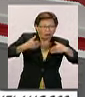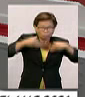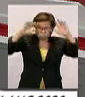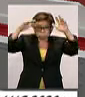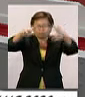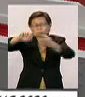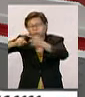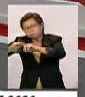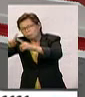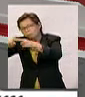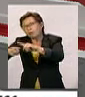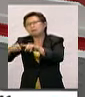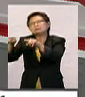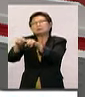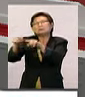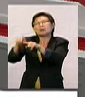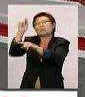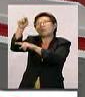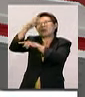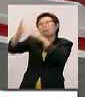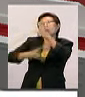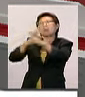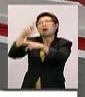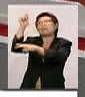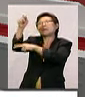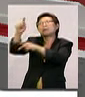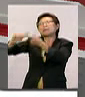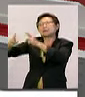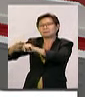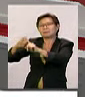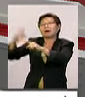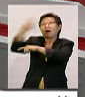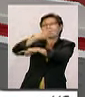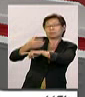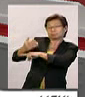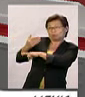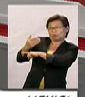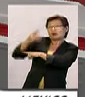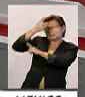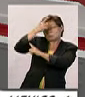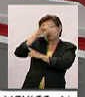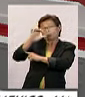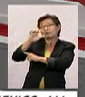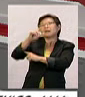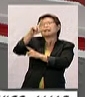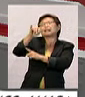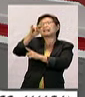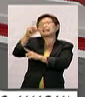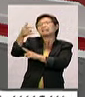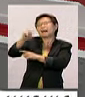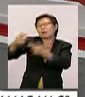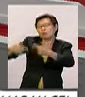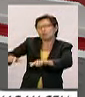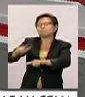perhatian rakan-rakan seperjuangan dunia badminton. Jika beberapa hari lalu juara dunia lima kali dari China Lin Dan meluahkan